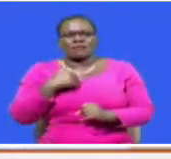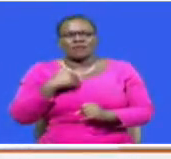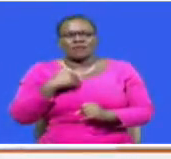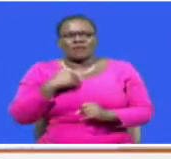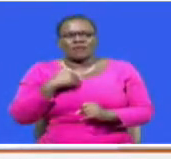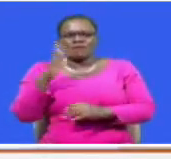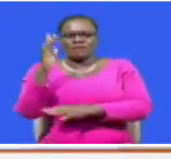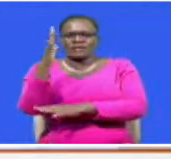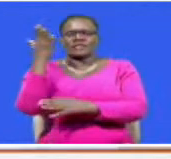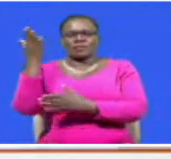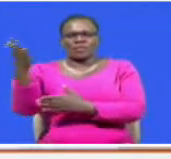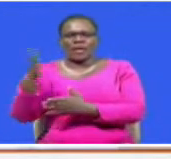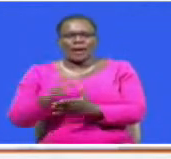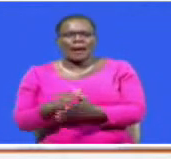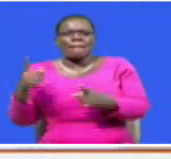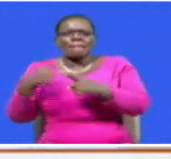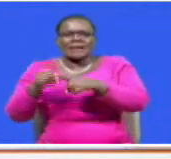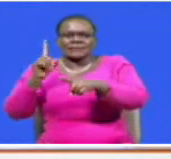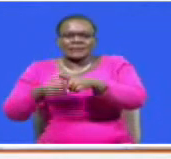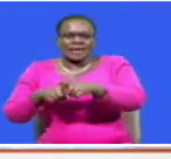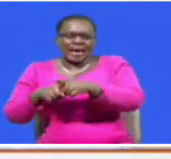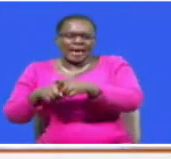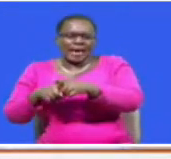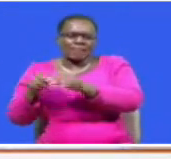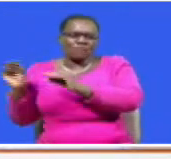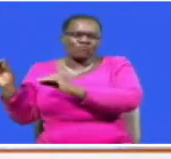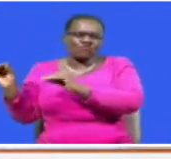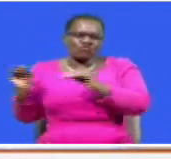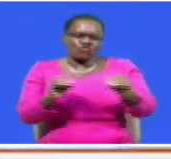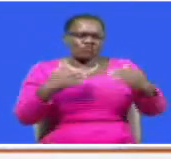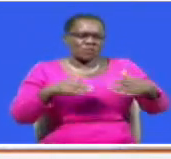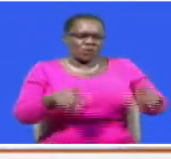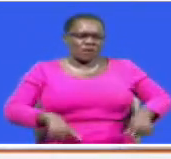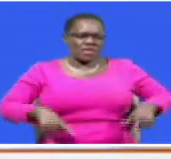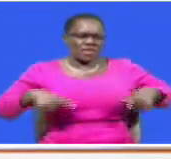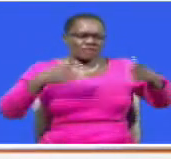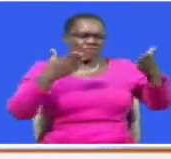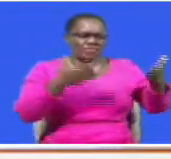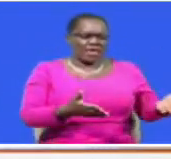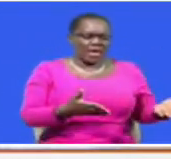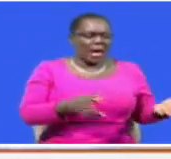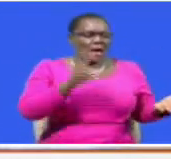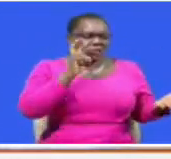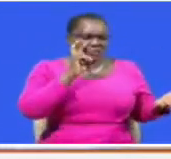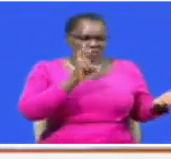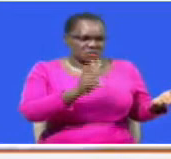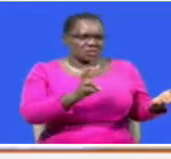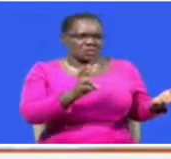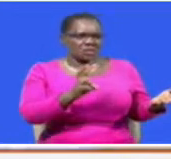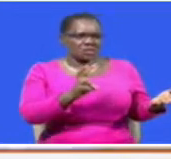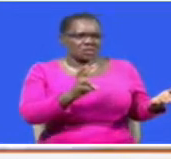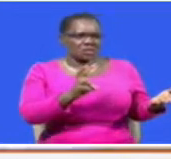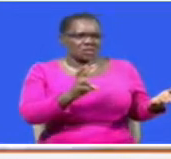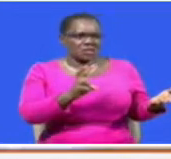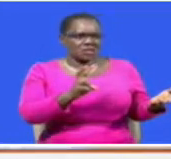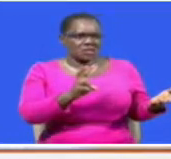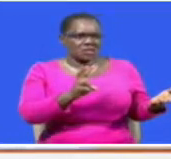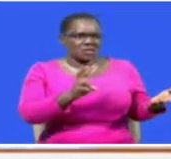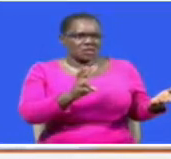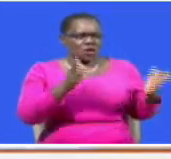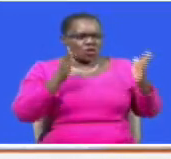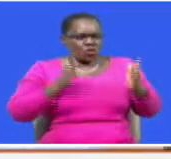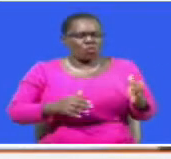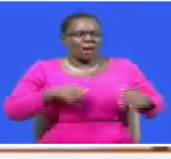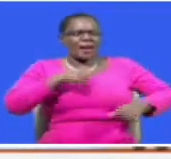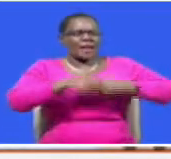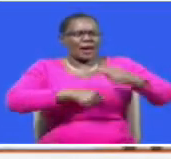vegetation cover. But once we come where the people live, we have this, what we, this we call a human